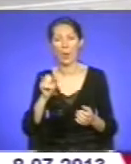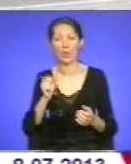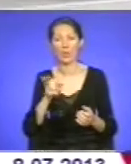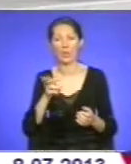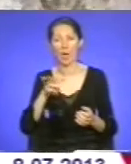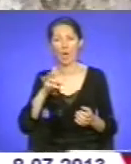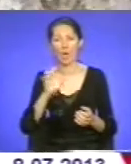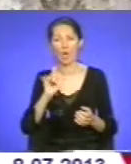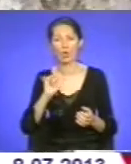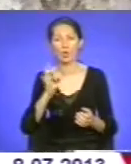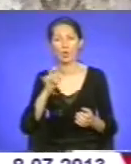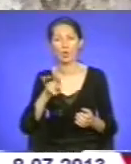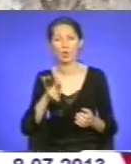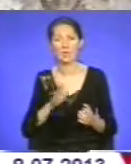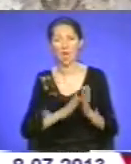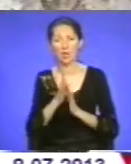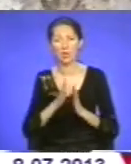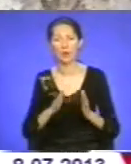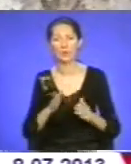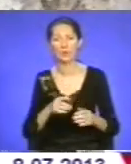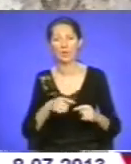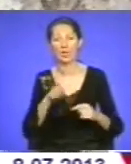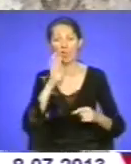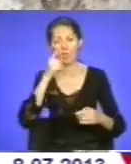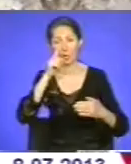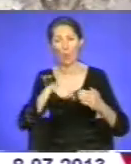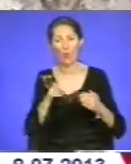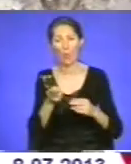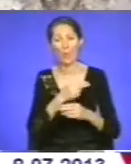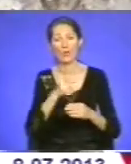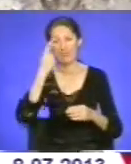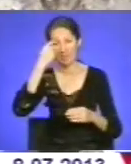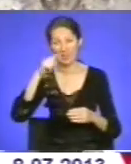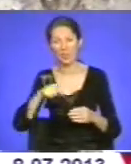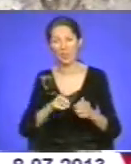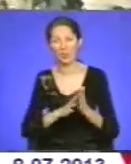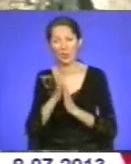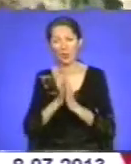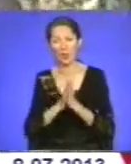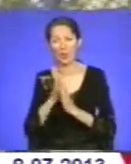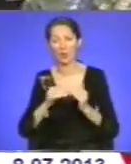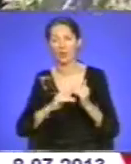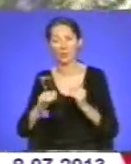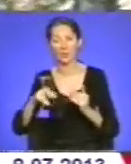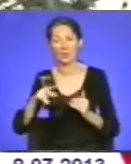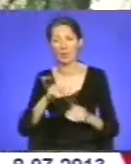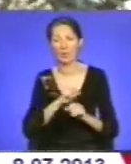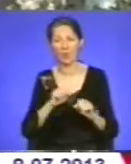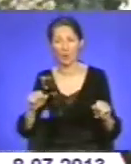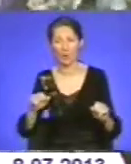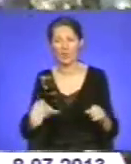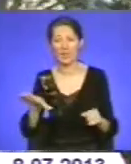сунишка лісова. Інша жінка переконана, що без знань про трави долугу йти зась, адже не все зілля